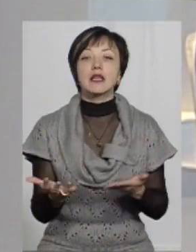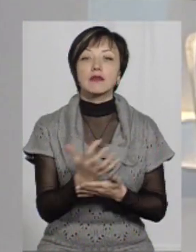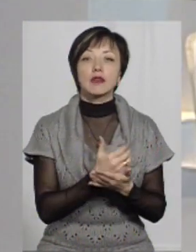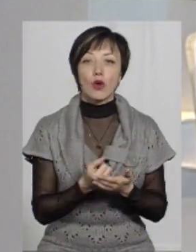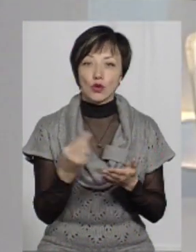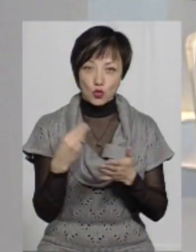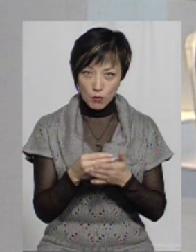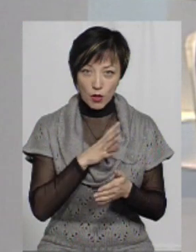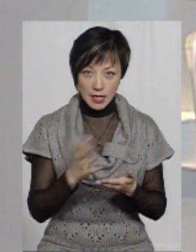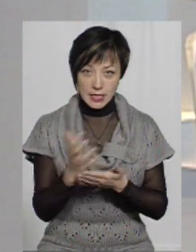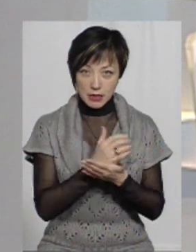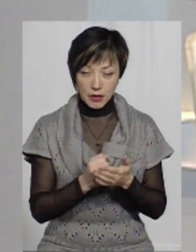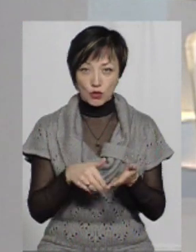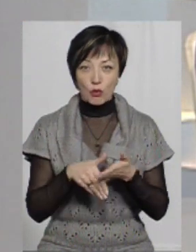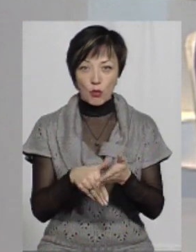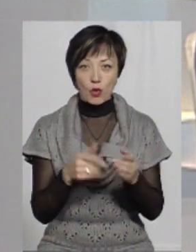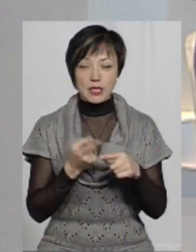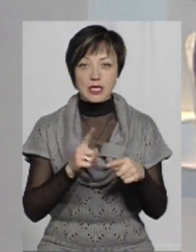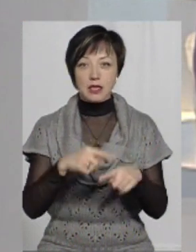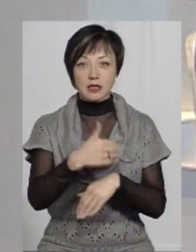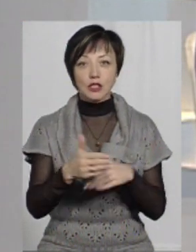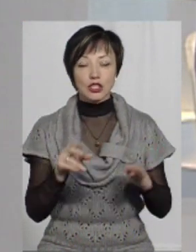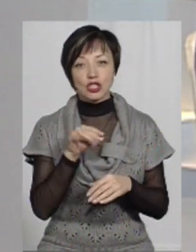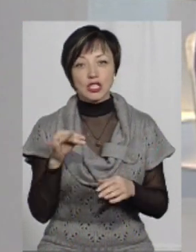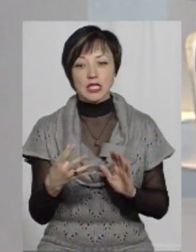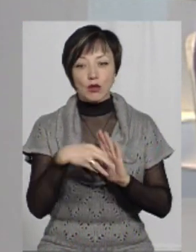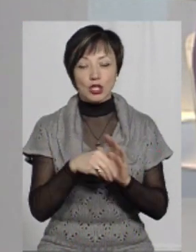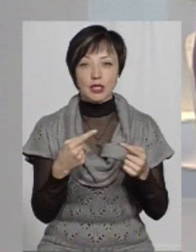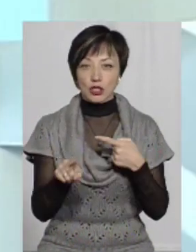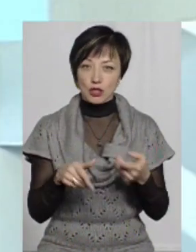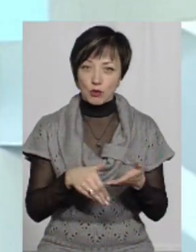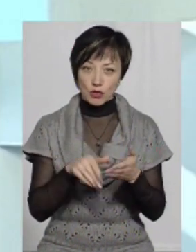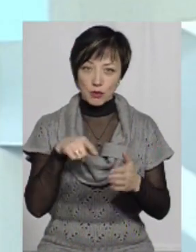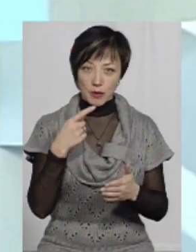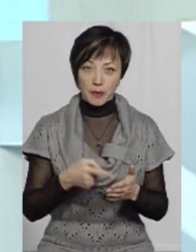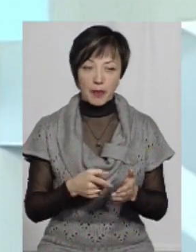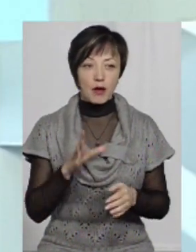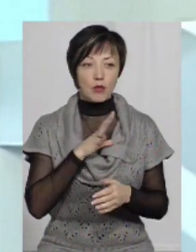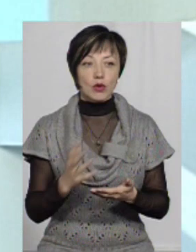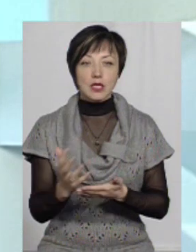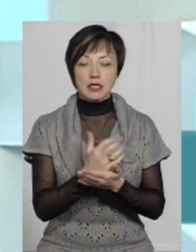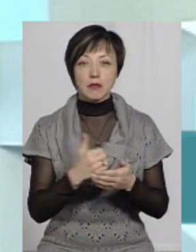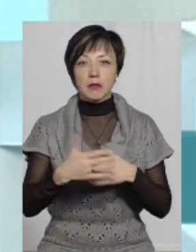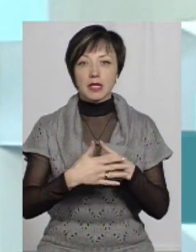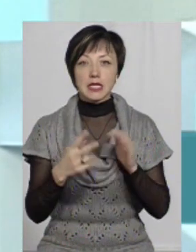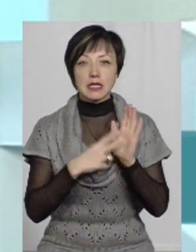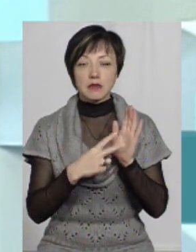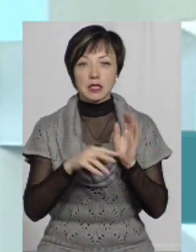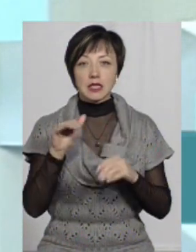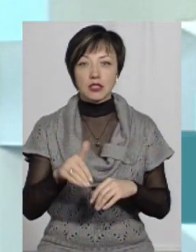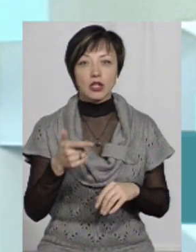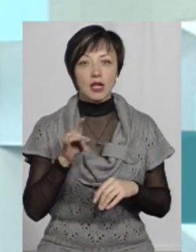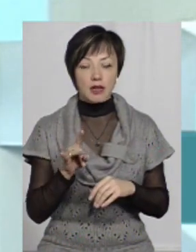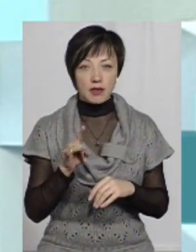чи насправді вся сума була зібрана за допомогою цих скриньок, чи залучали ще інші способи? Було зібрано близько 70